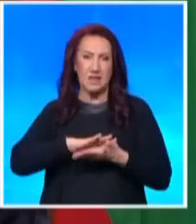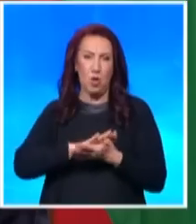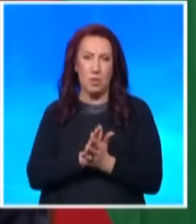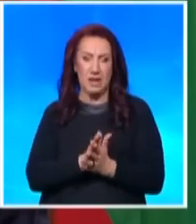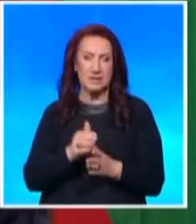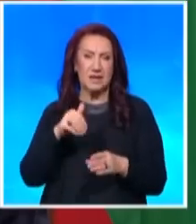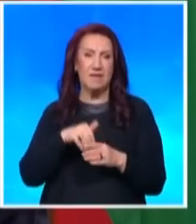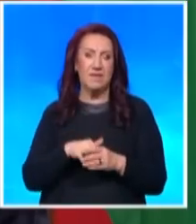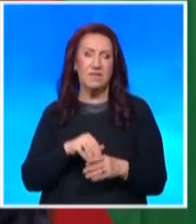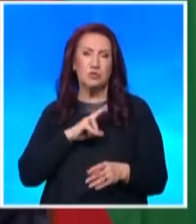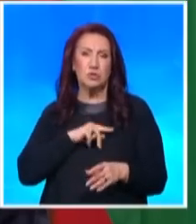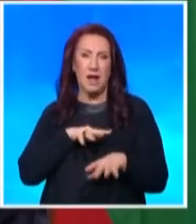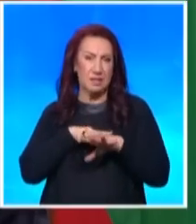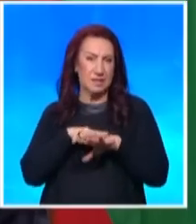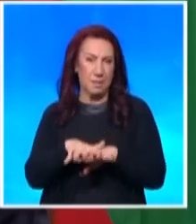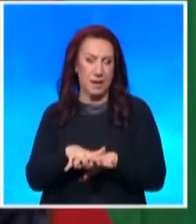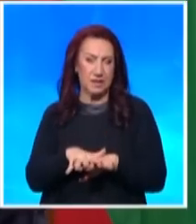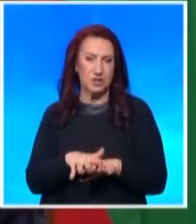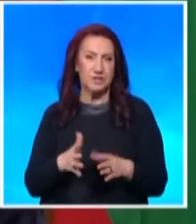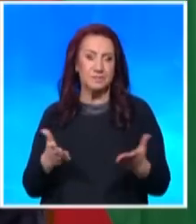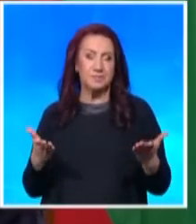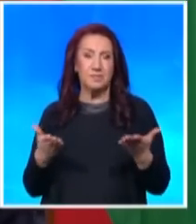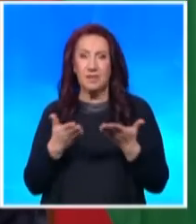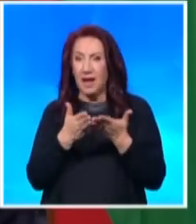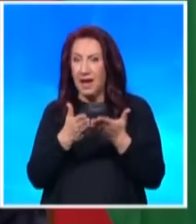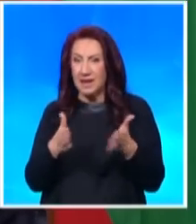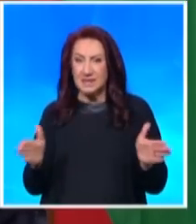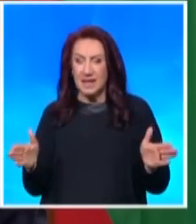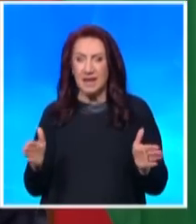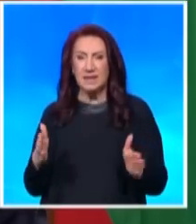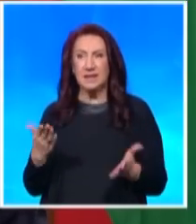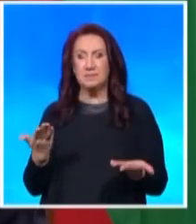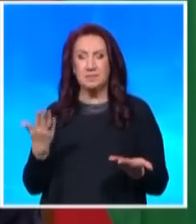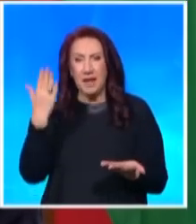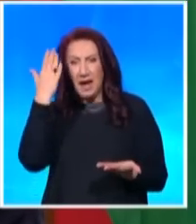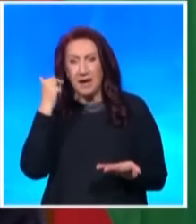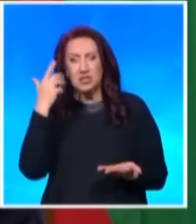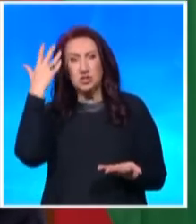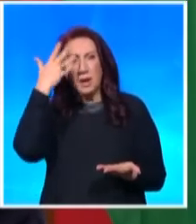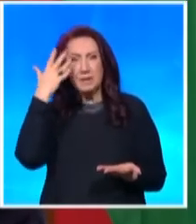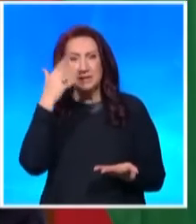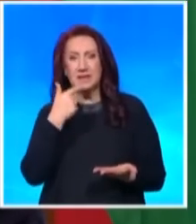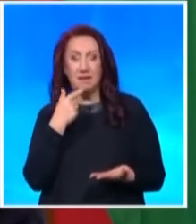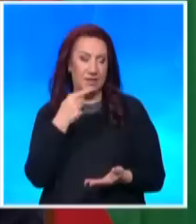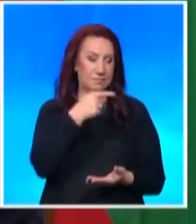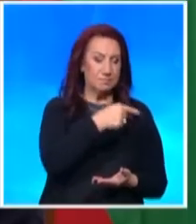ни грешната представа за едни към други. Но тук основното е от това, че вместо